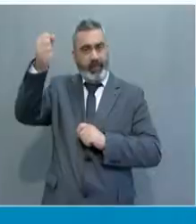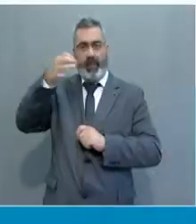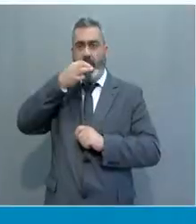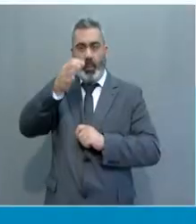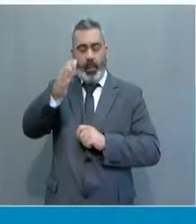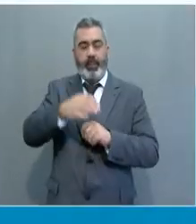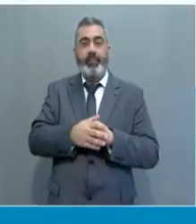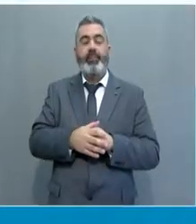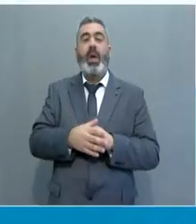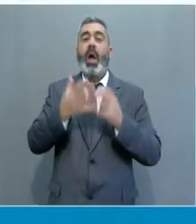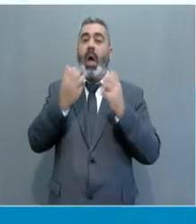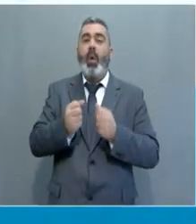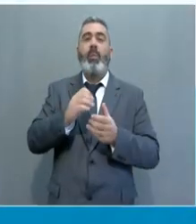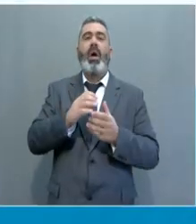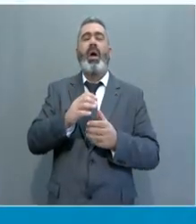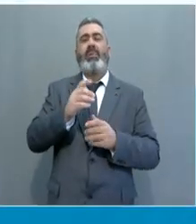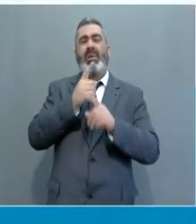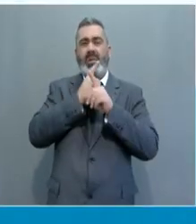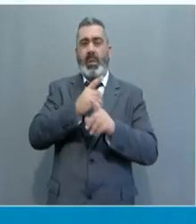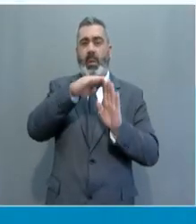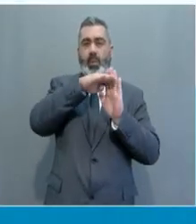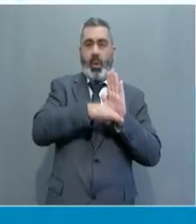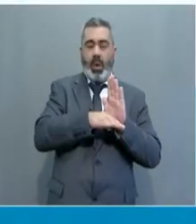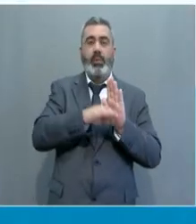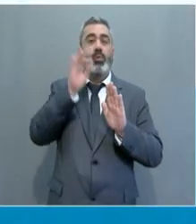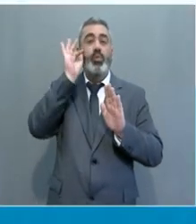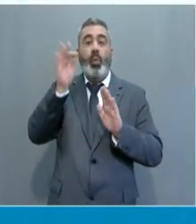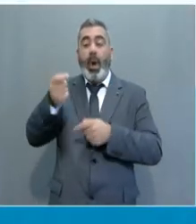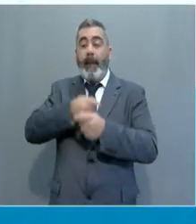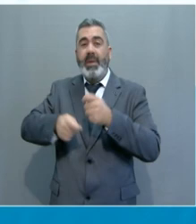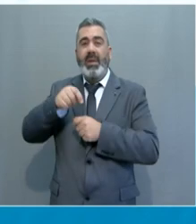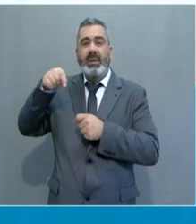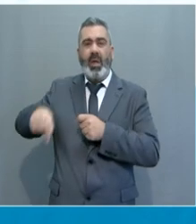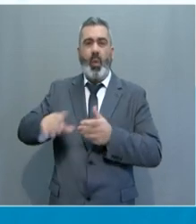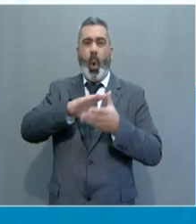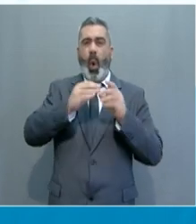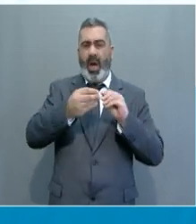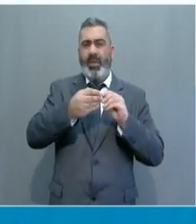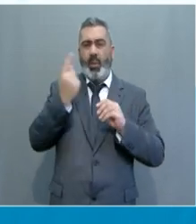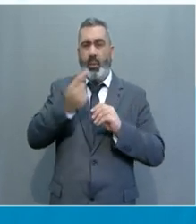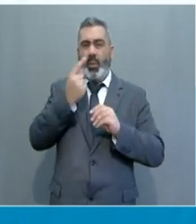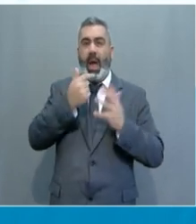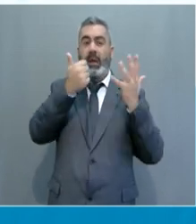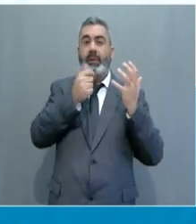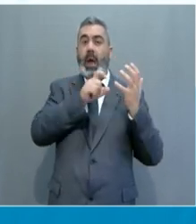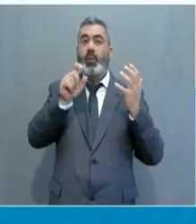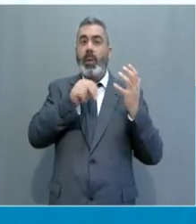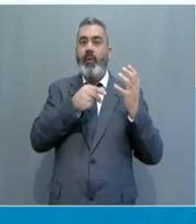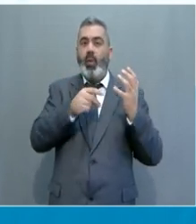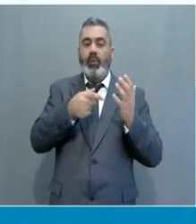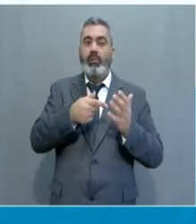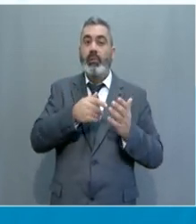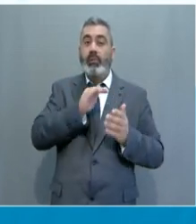ειδικά προγράμματα του ΑΕΔ στηρίζουν τοπικές επιχειρήσεις, είναι προγράμματα ύψους 60 εκατομμυρίων ευρώ, για να